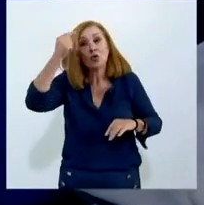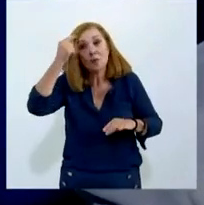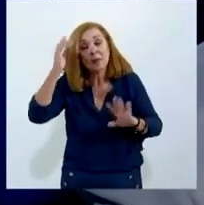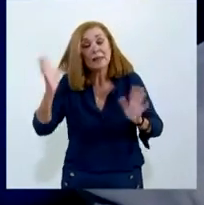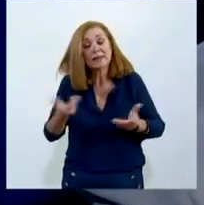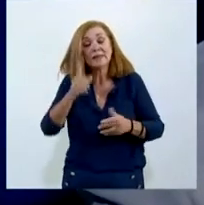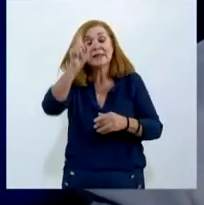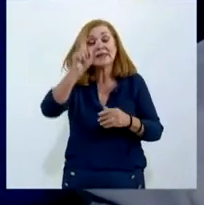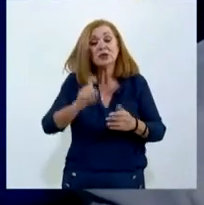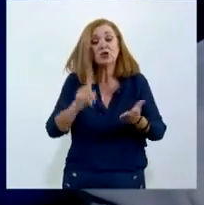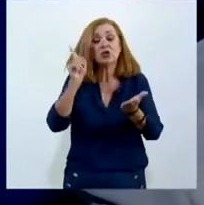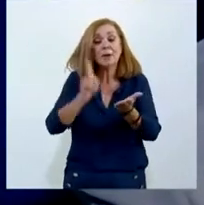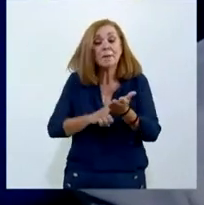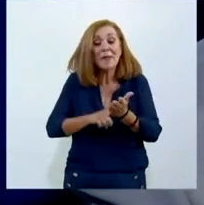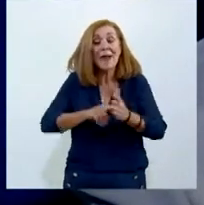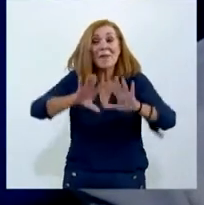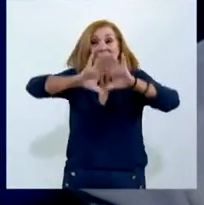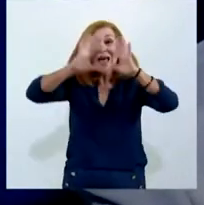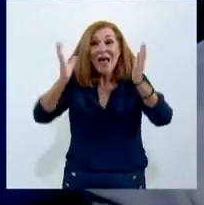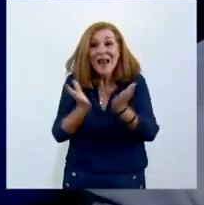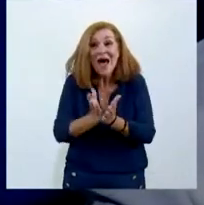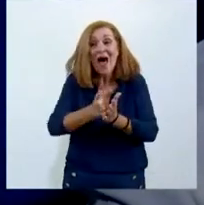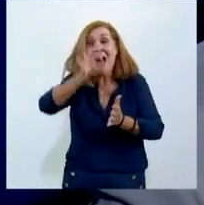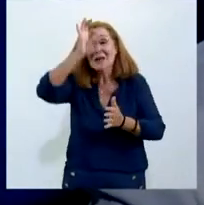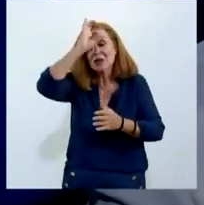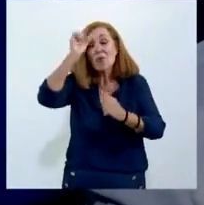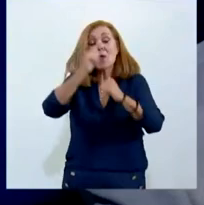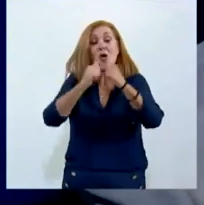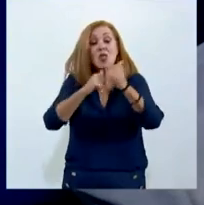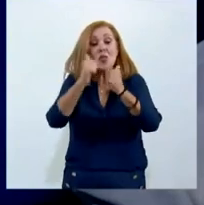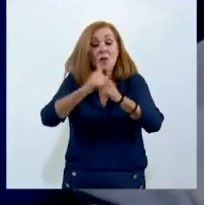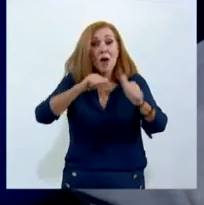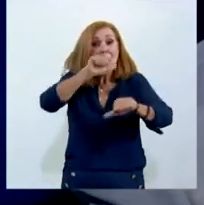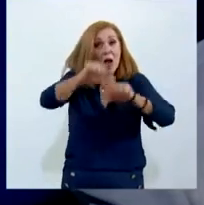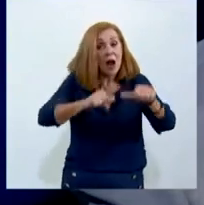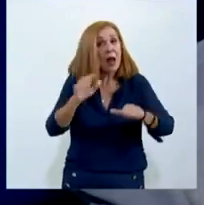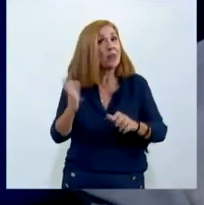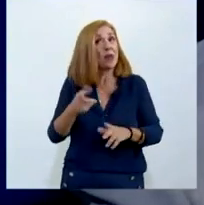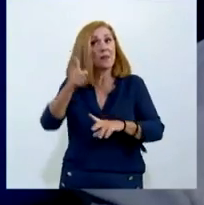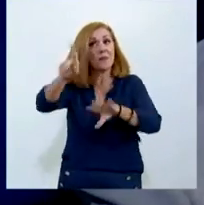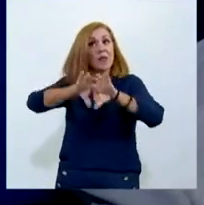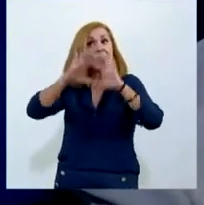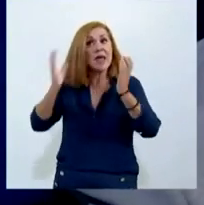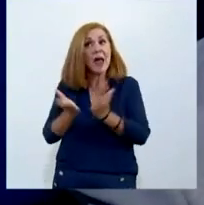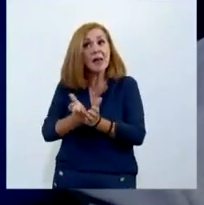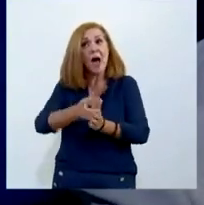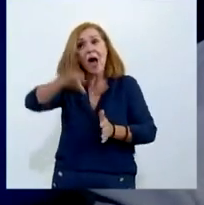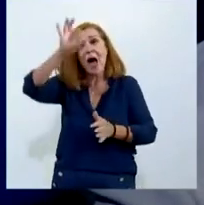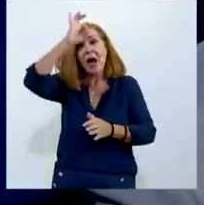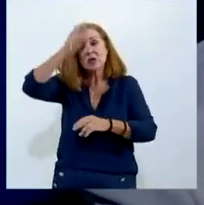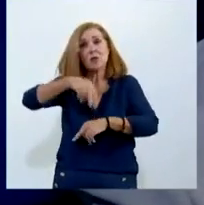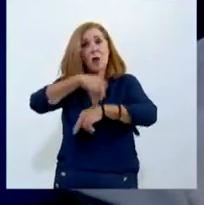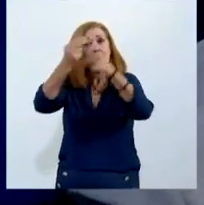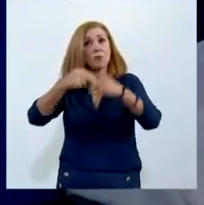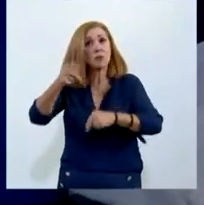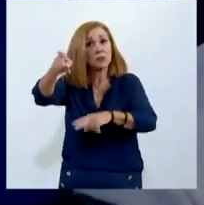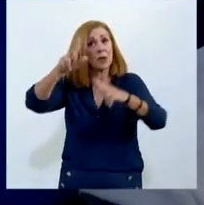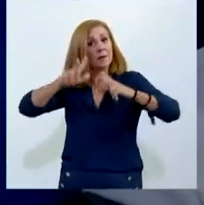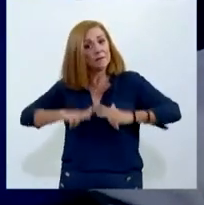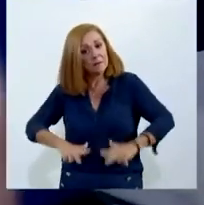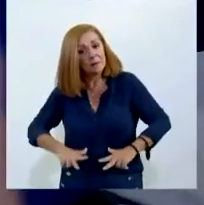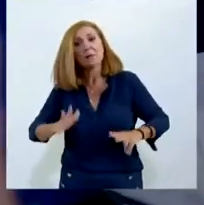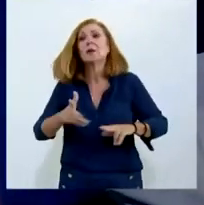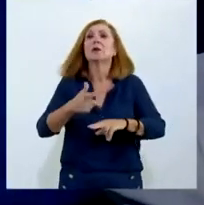γενικότερη αναδιάρθρωση των δομών της ελληνικής αστυνομίας? Είστε γενικότερα ευχαριστημένος με τη λειτουργικότητα της αστυνομίας, με δεδομένη και την